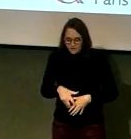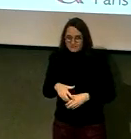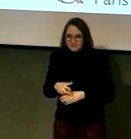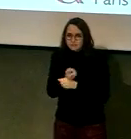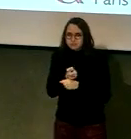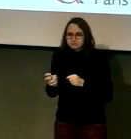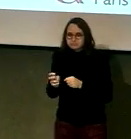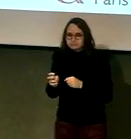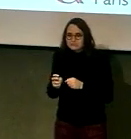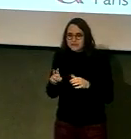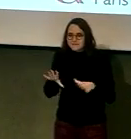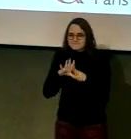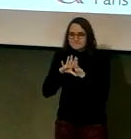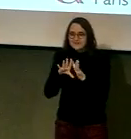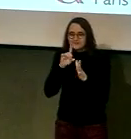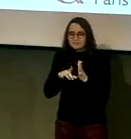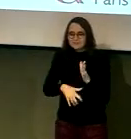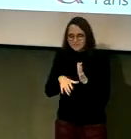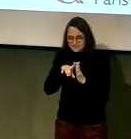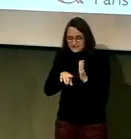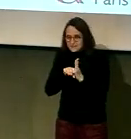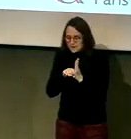enceintes. Donc il faut